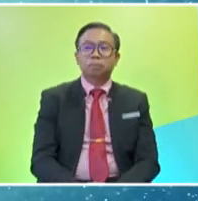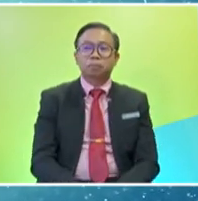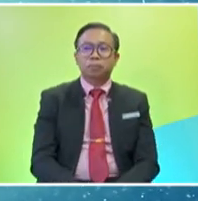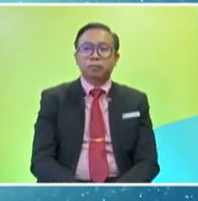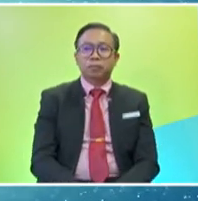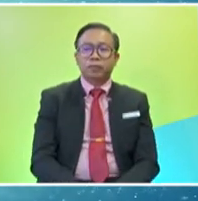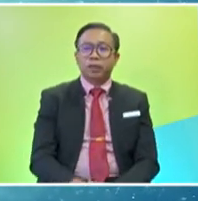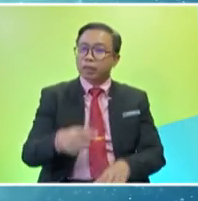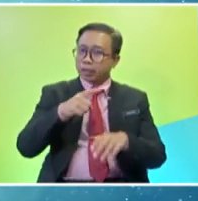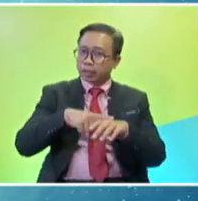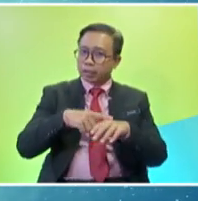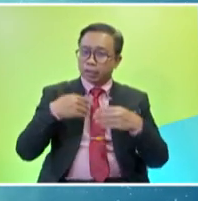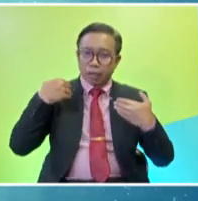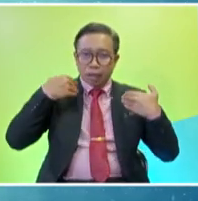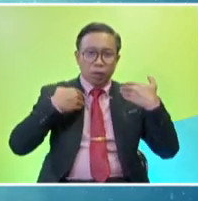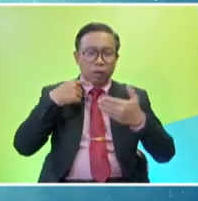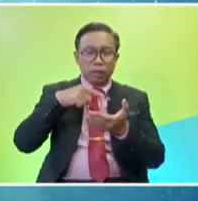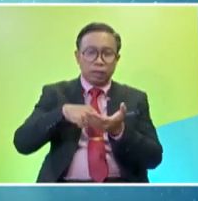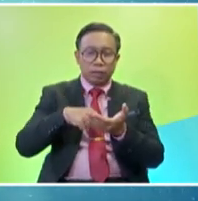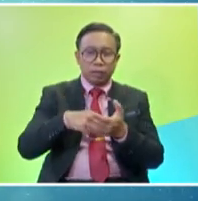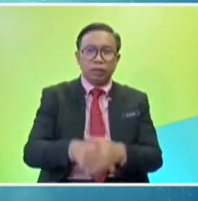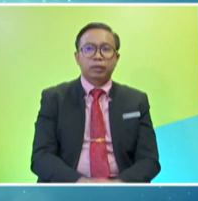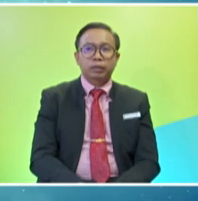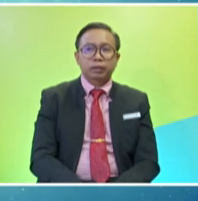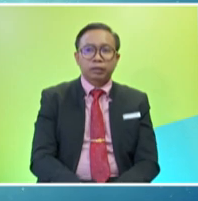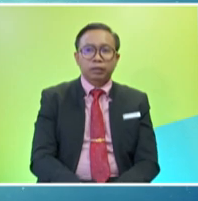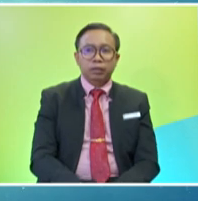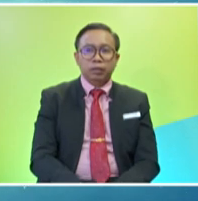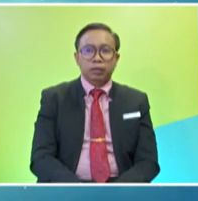di kawasan daun lurus sederhana adalah